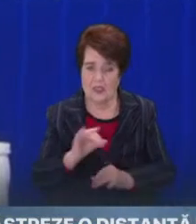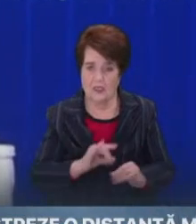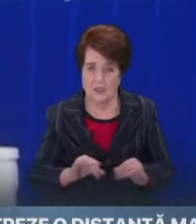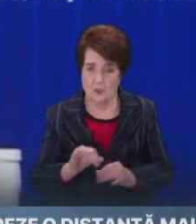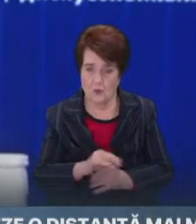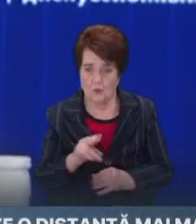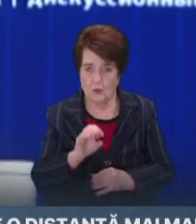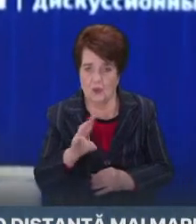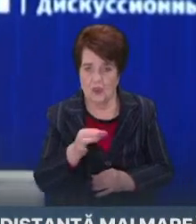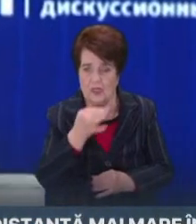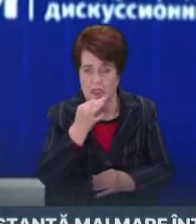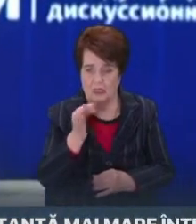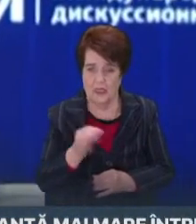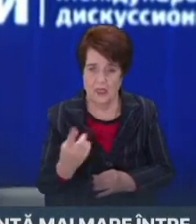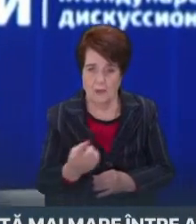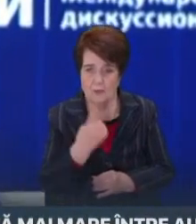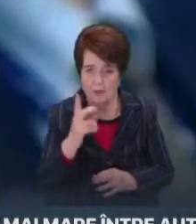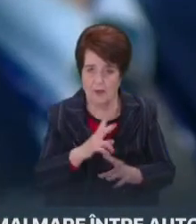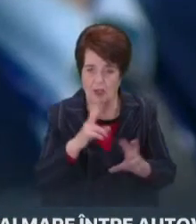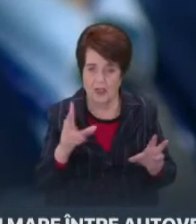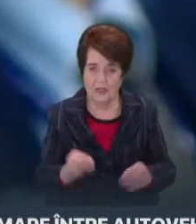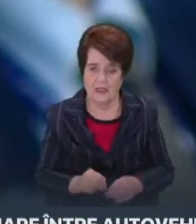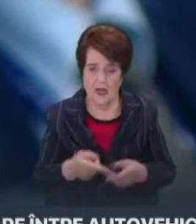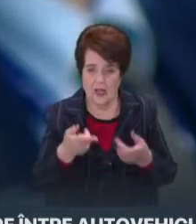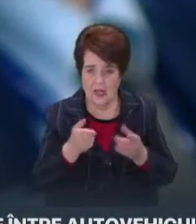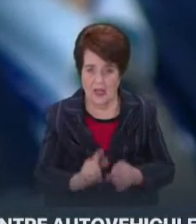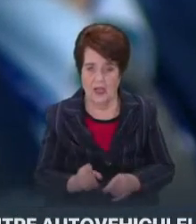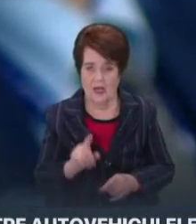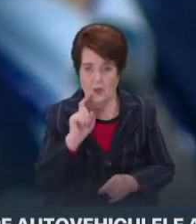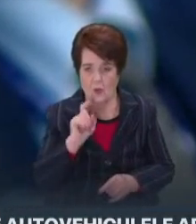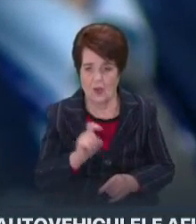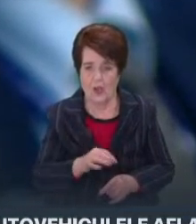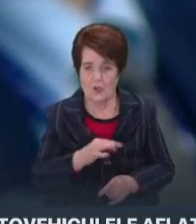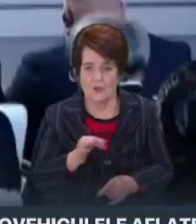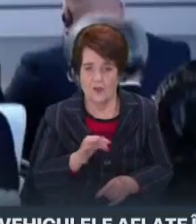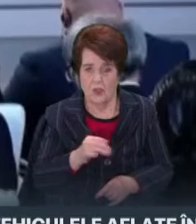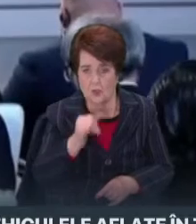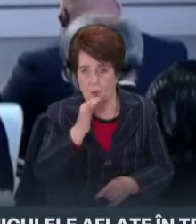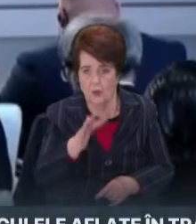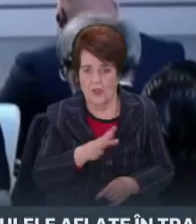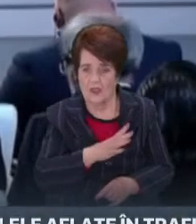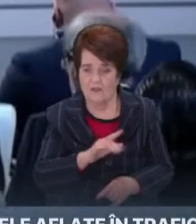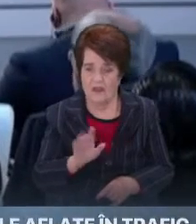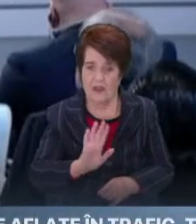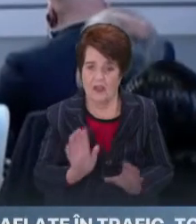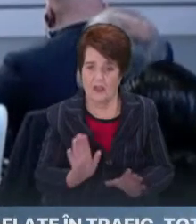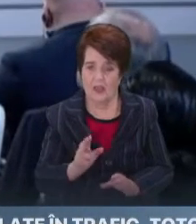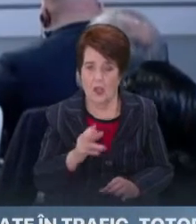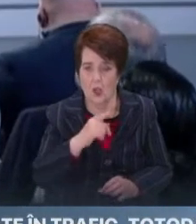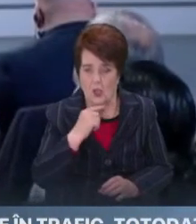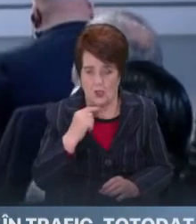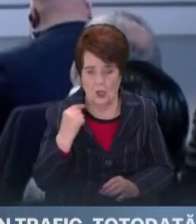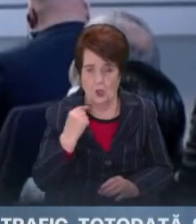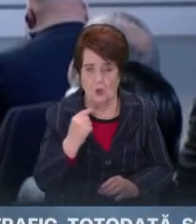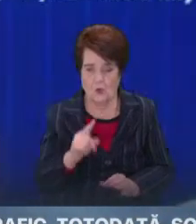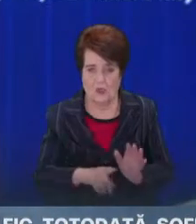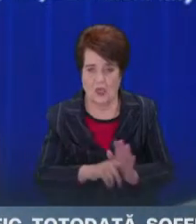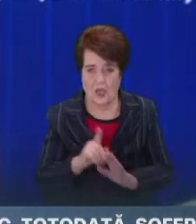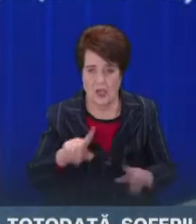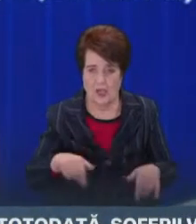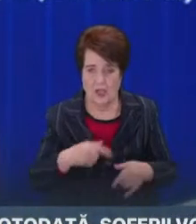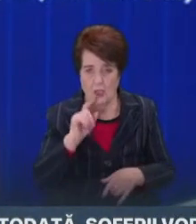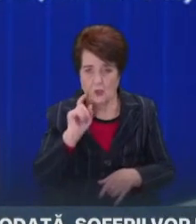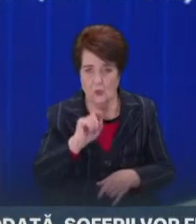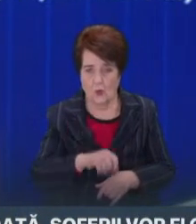Putin a declarat că singura garanție reală a suveranității ucrainene nu poate fi decât Rusia, care a creat Ucraina, iar ceea ce se întâmplă este